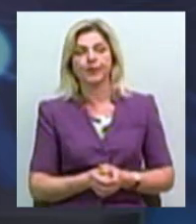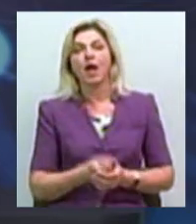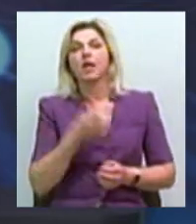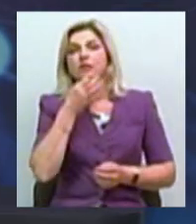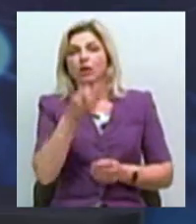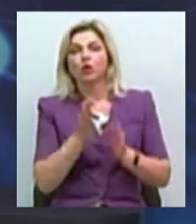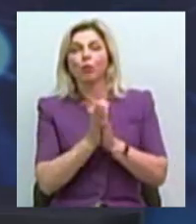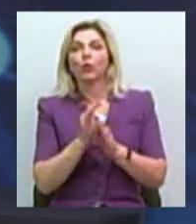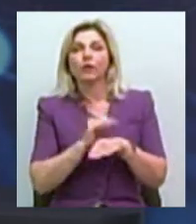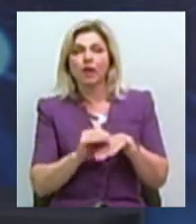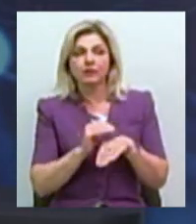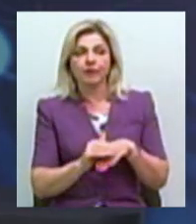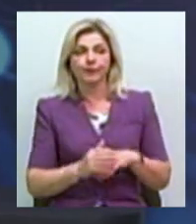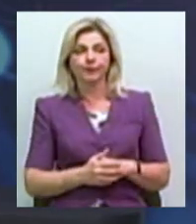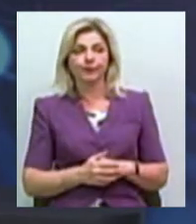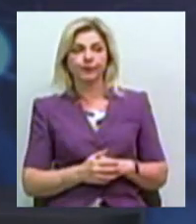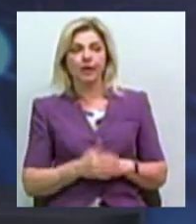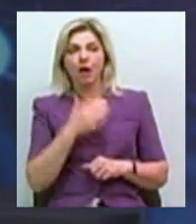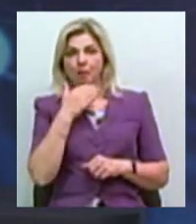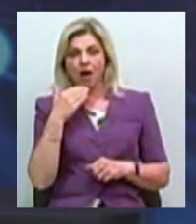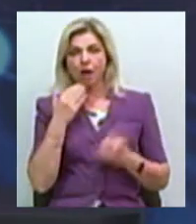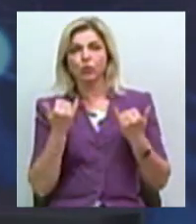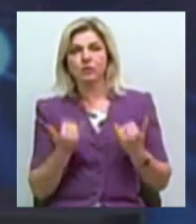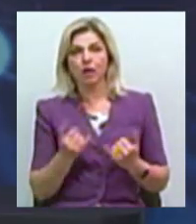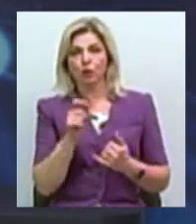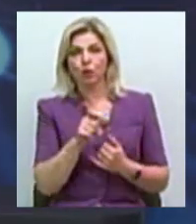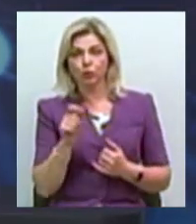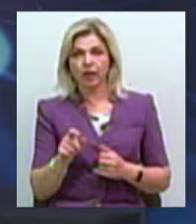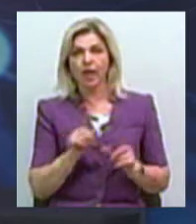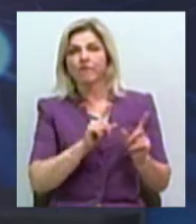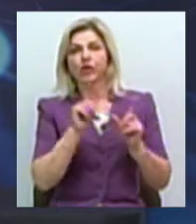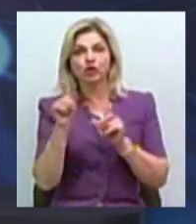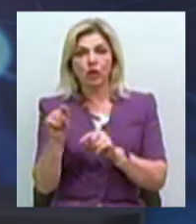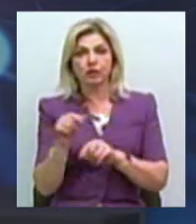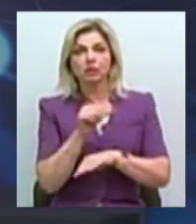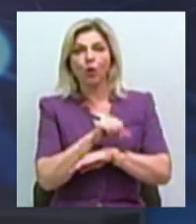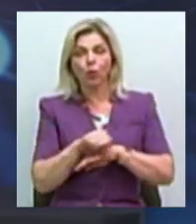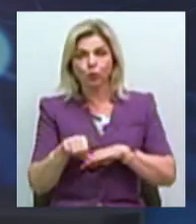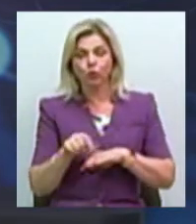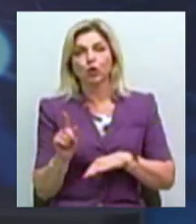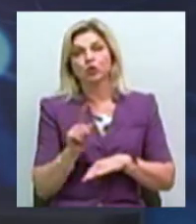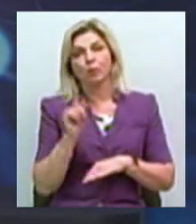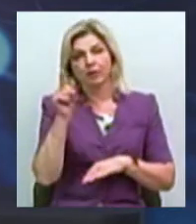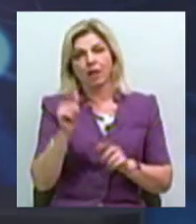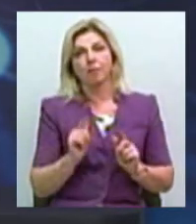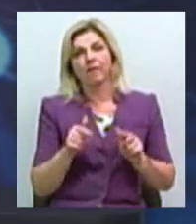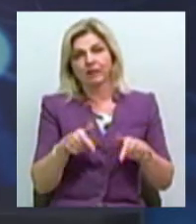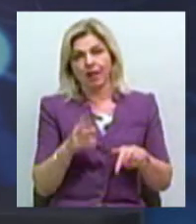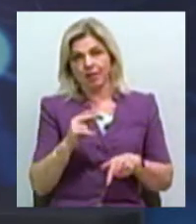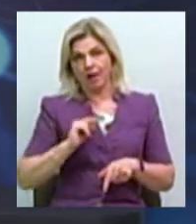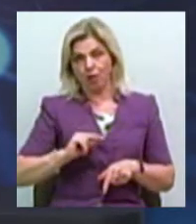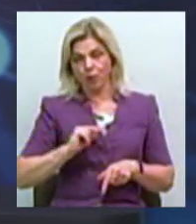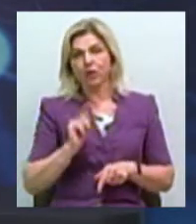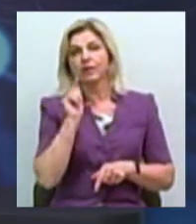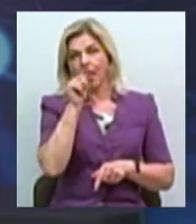ласка, Оксана Маргарита Петровна, багато зараз людей виїжджають за кордон, щоб влаштовуватись на роботу там,